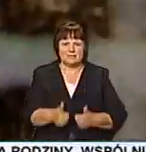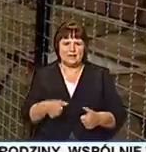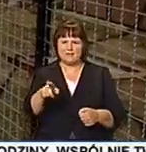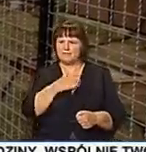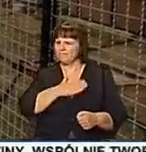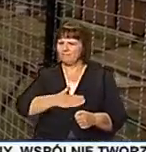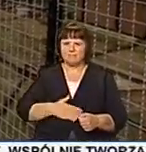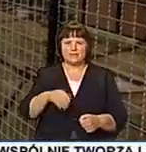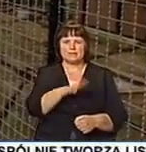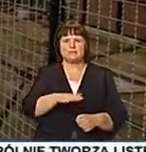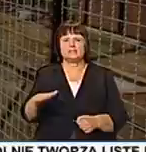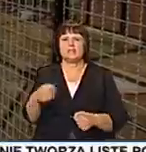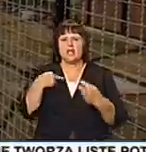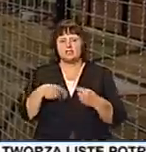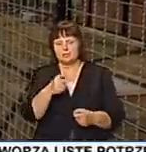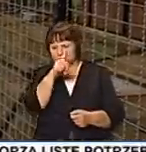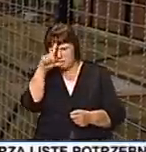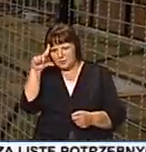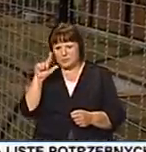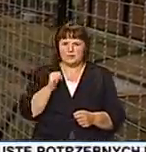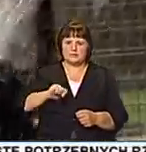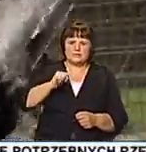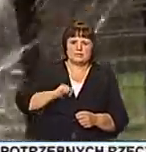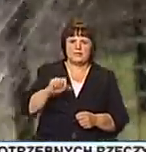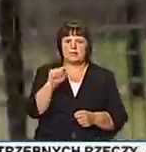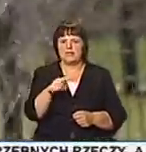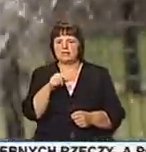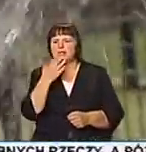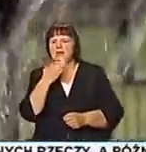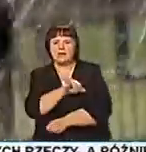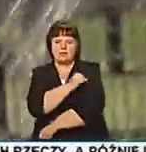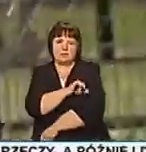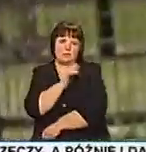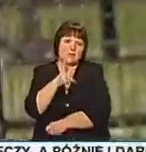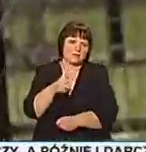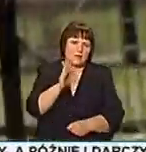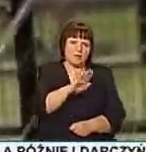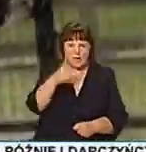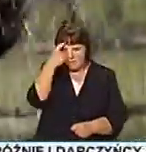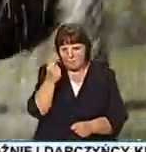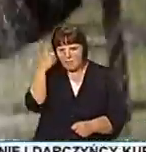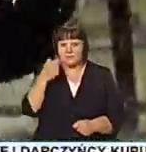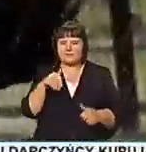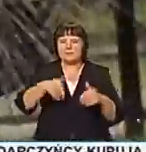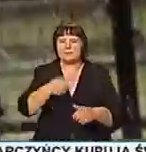ogrodu i podbił serca odwiedzających. Miś czeka na właściwe sobie imię. Kto ma pomysł, może zgłaszać propozycje.